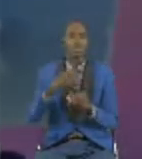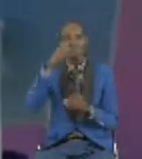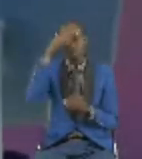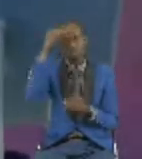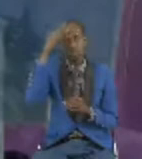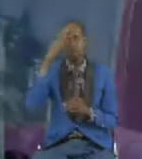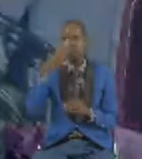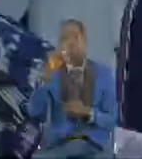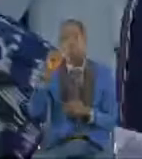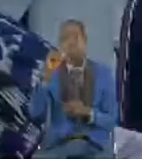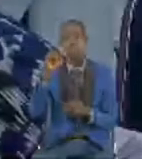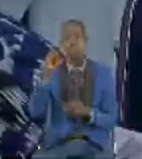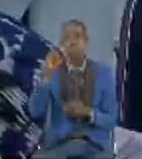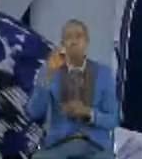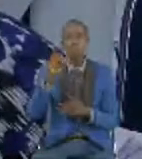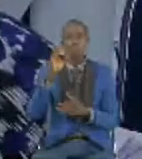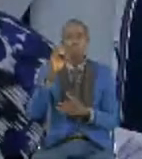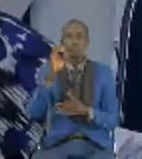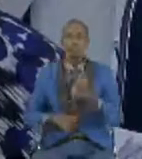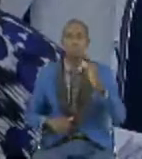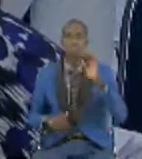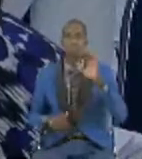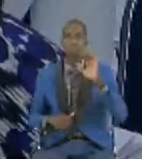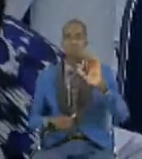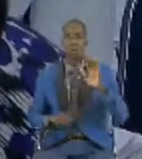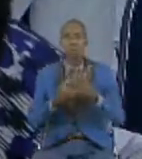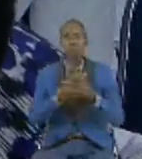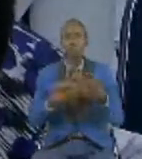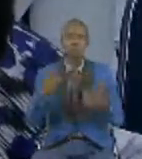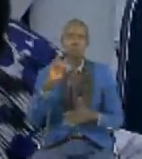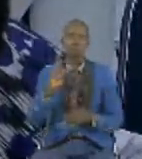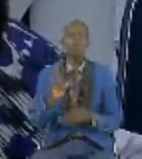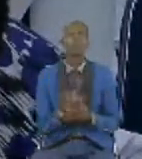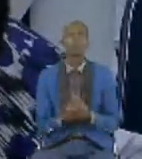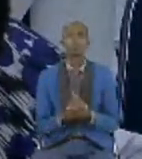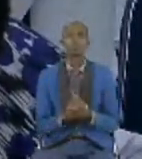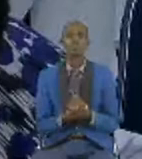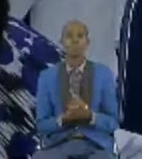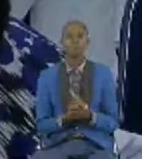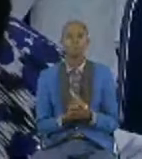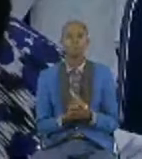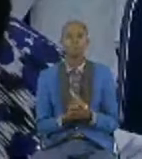Romains 5, verset 1. En Romains chapitre 5, verset 1.